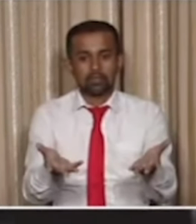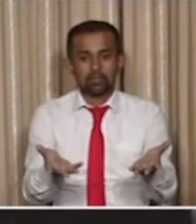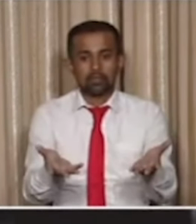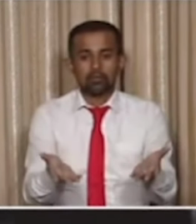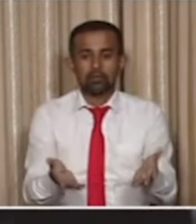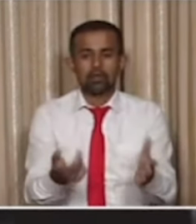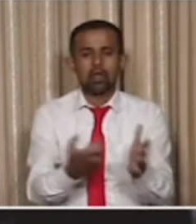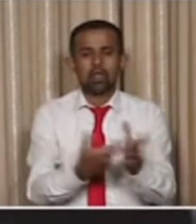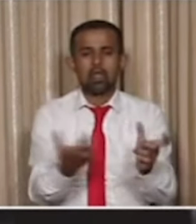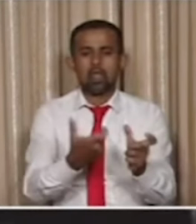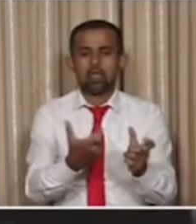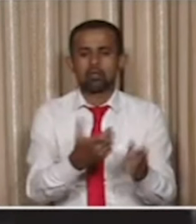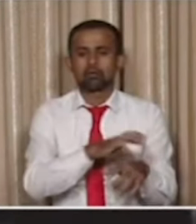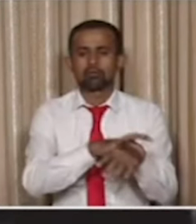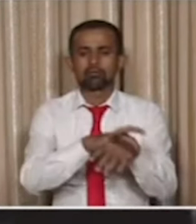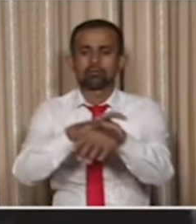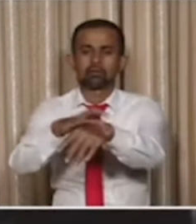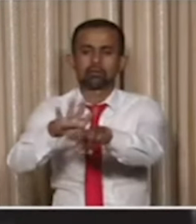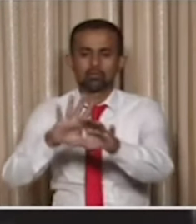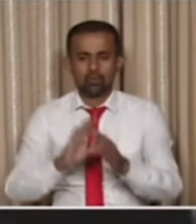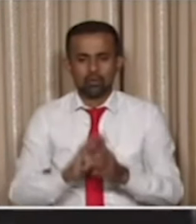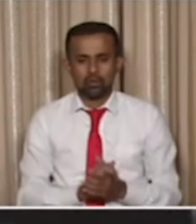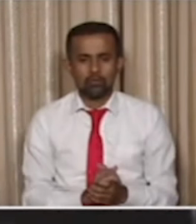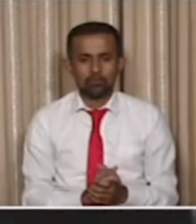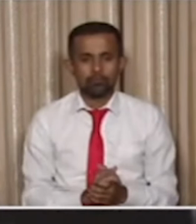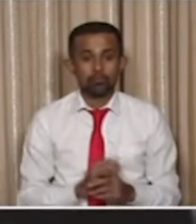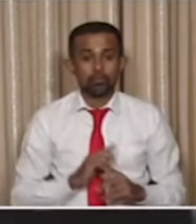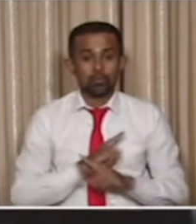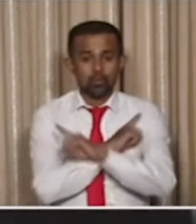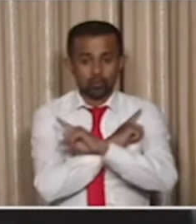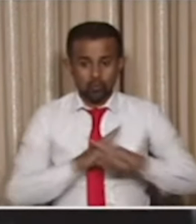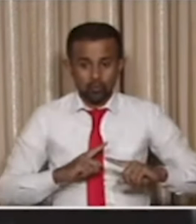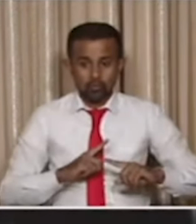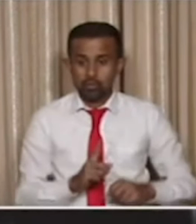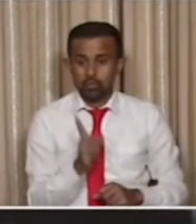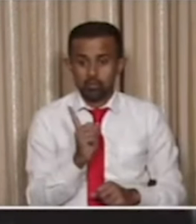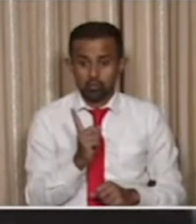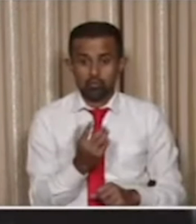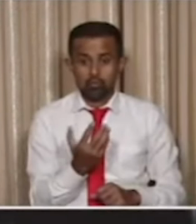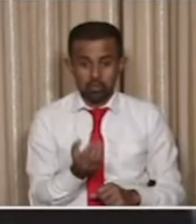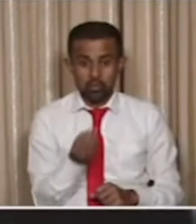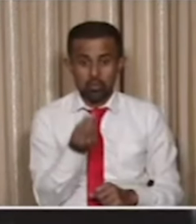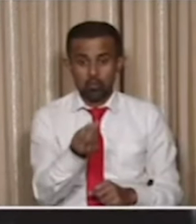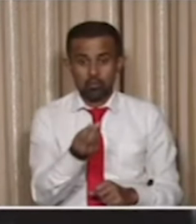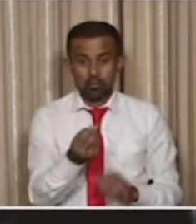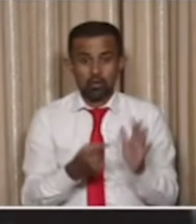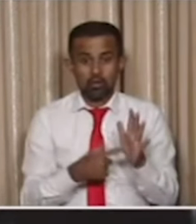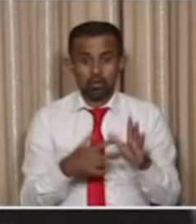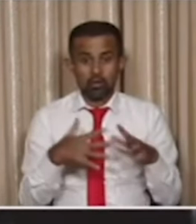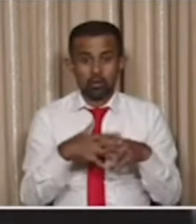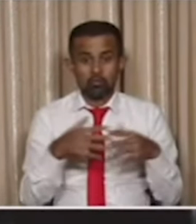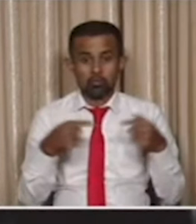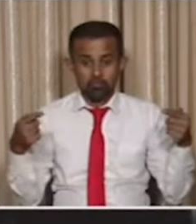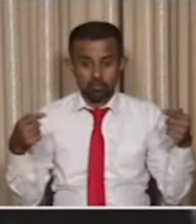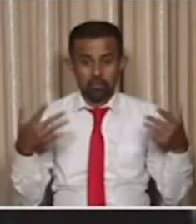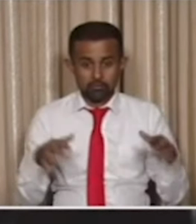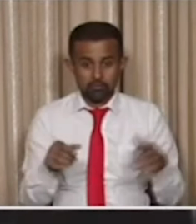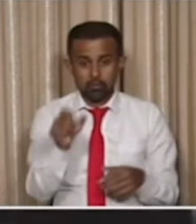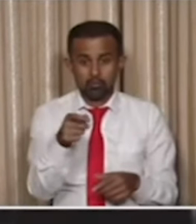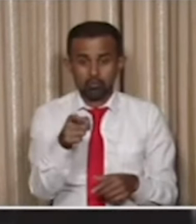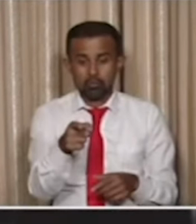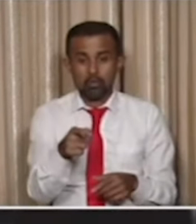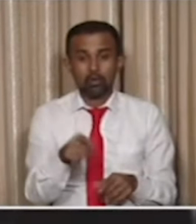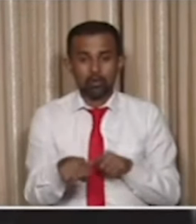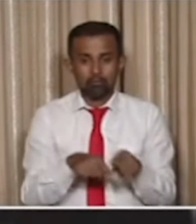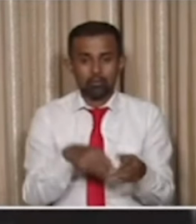ඔවුන්ගේ ඥාතීන්ට බාර දුන්නා. එතකොට කොටි ත්‍රස්තවාදියාට දඬුවම් ලැබිය යුතු නීති විරෝධී දේ කරපු ත්‍රස්තවාදියාට